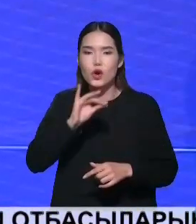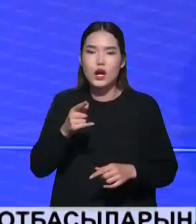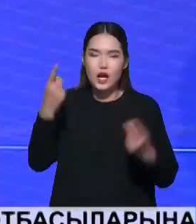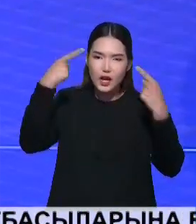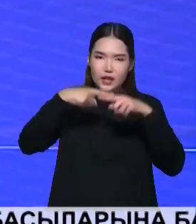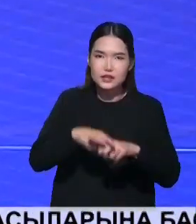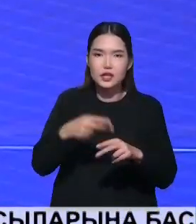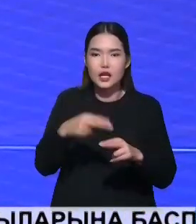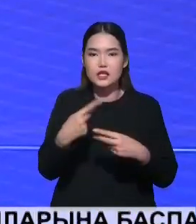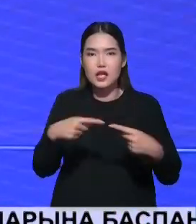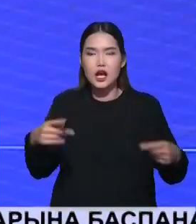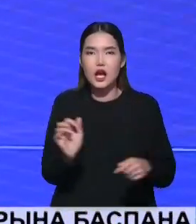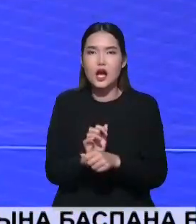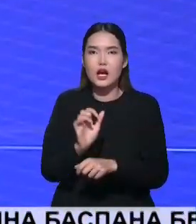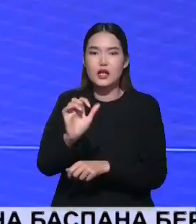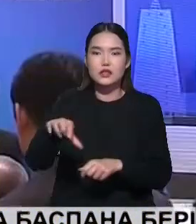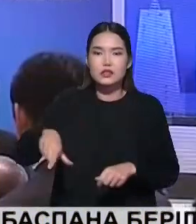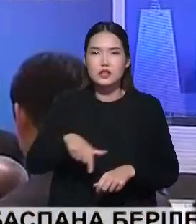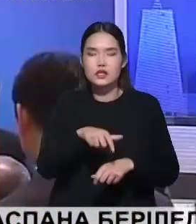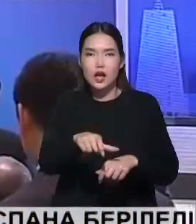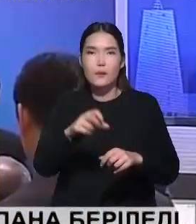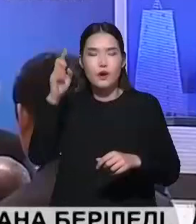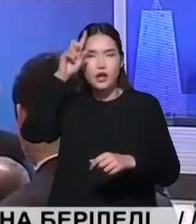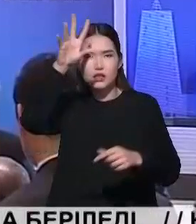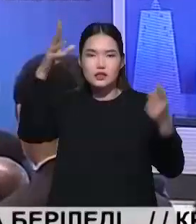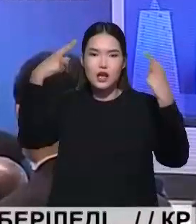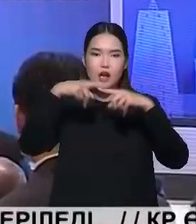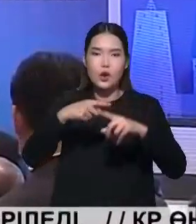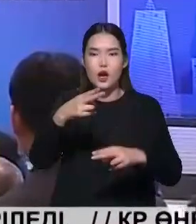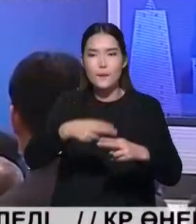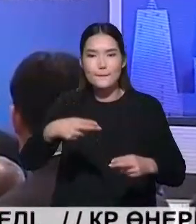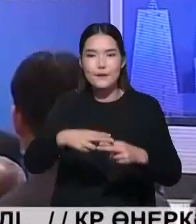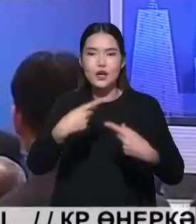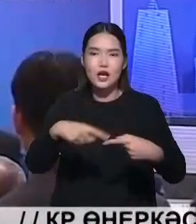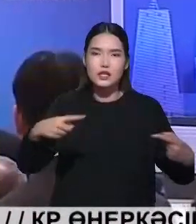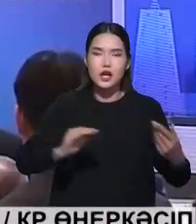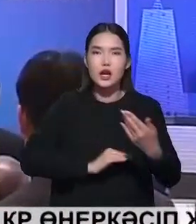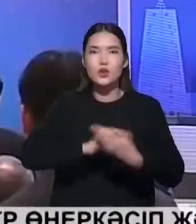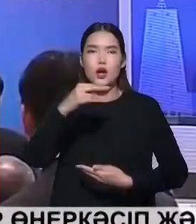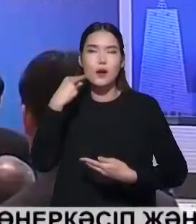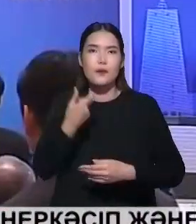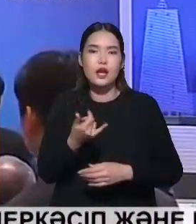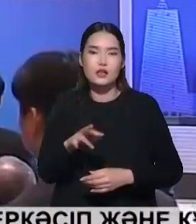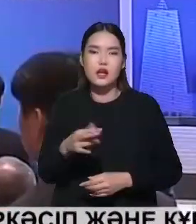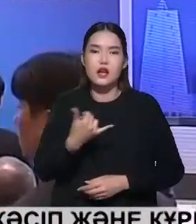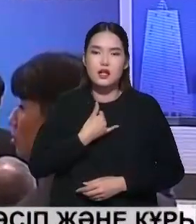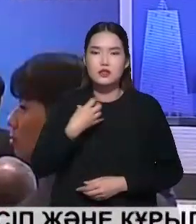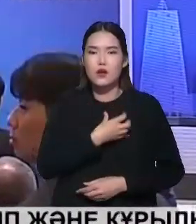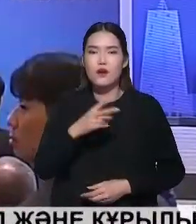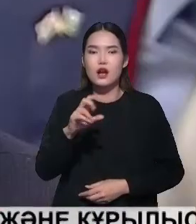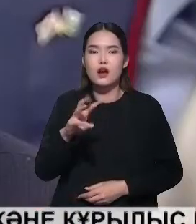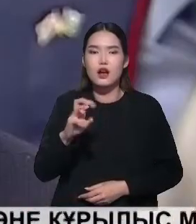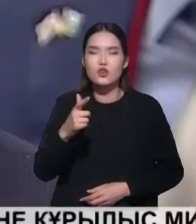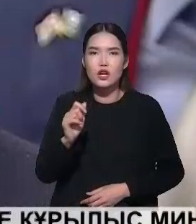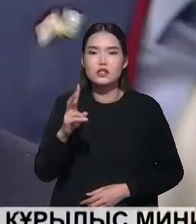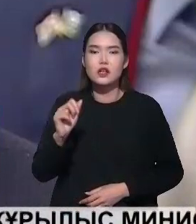толыққанды трансферт жасау, сондай-ақ заманауи құрал жабдықтармен қосалқы бөлшектер өндірісін жолға қою біз үшін маңызды. Теңіз, Қашаған және Қарашығанақ